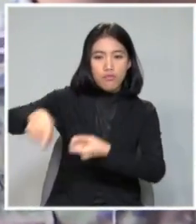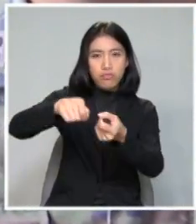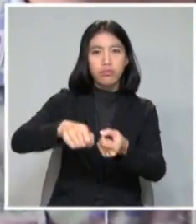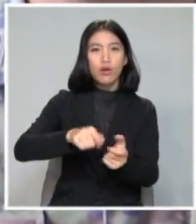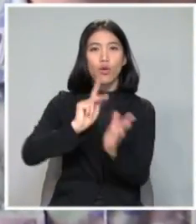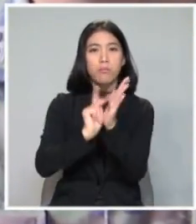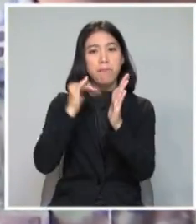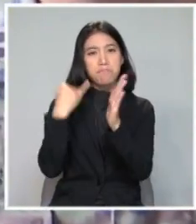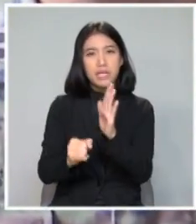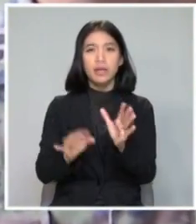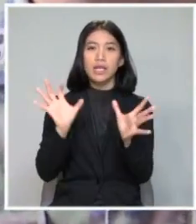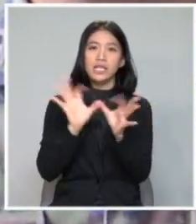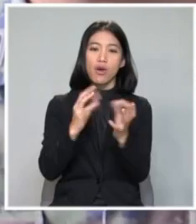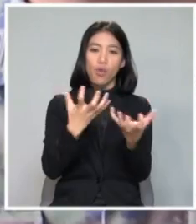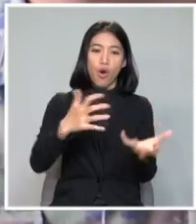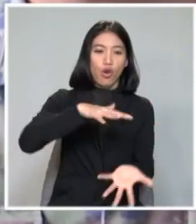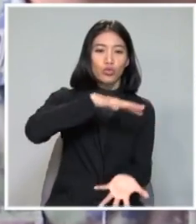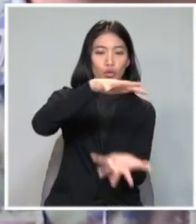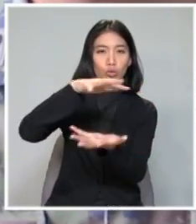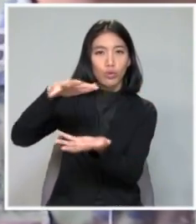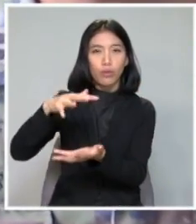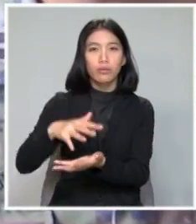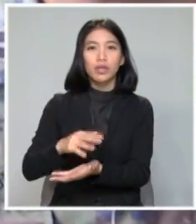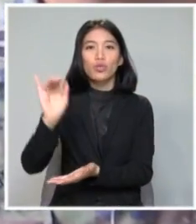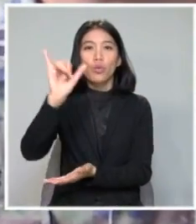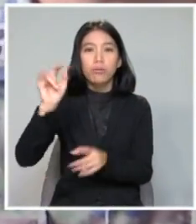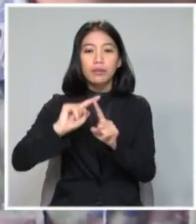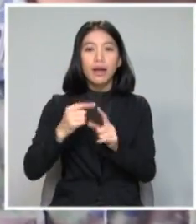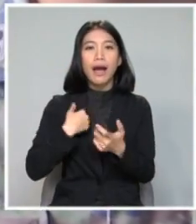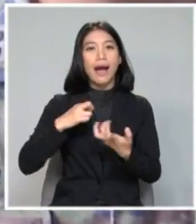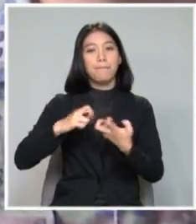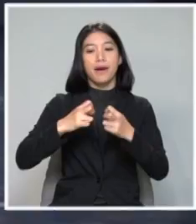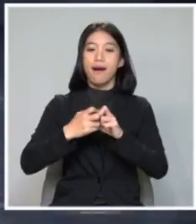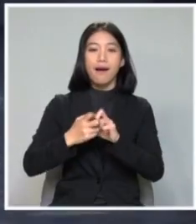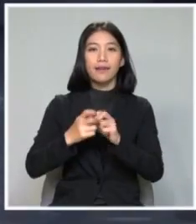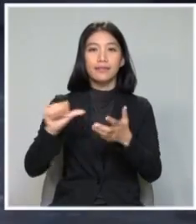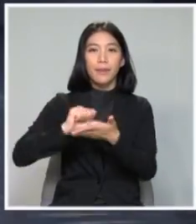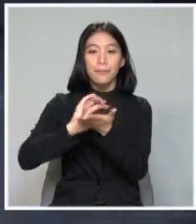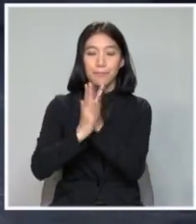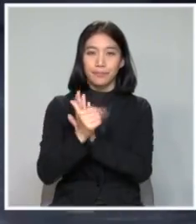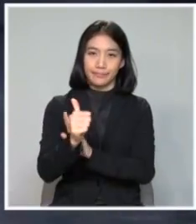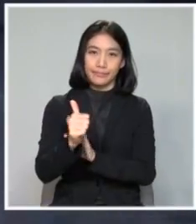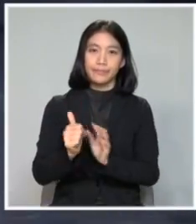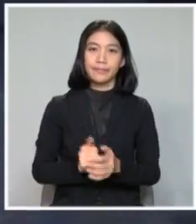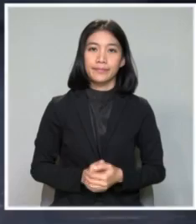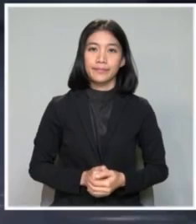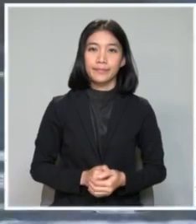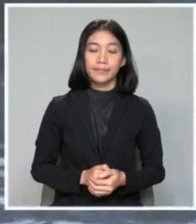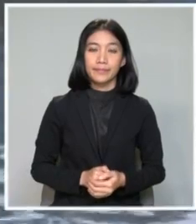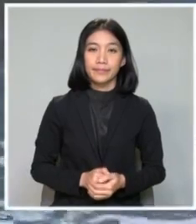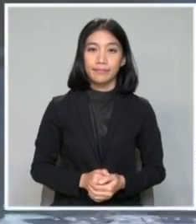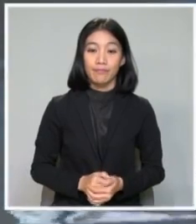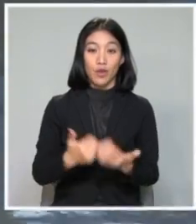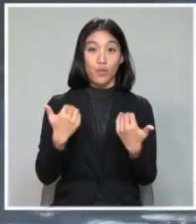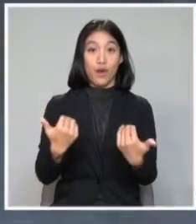ส่งสินค้าครับไปทาง EU ครับได้รับการผ่อนผันครับ และในวันนี้ครับ